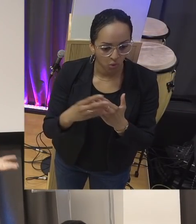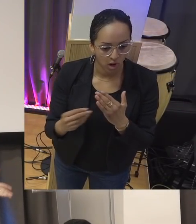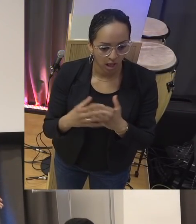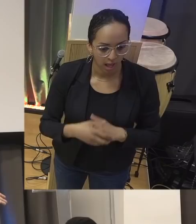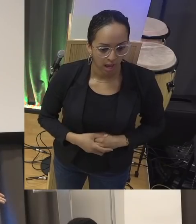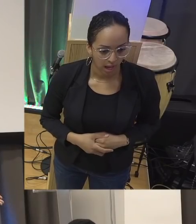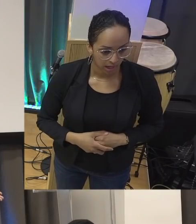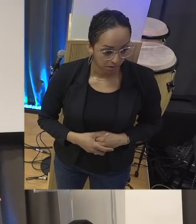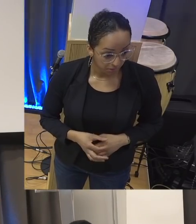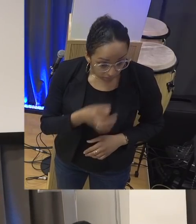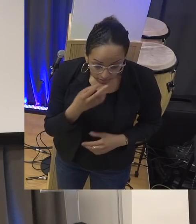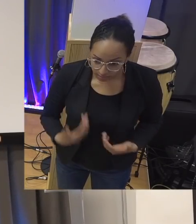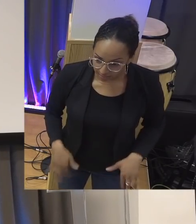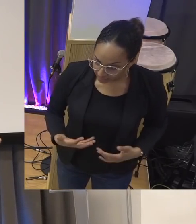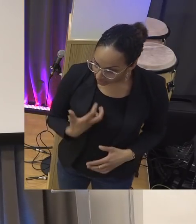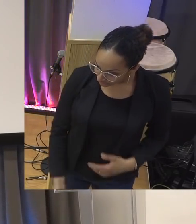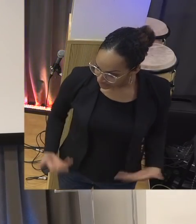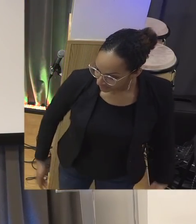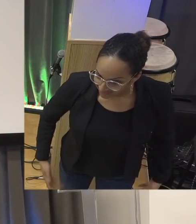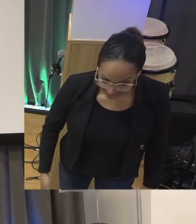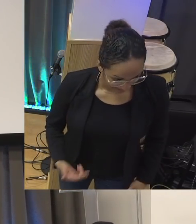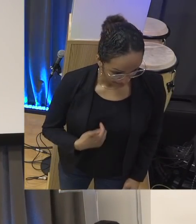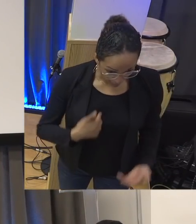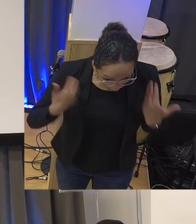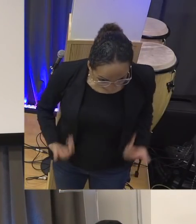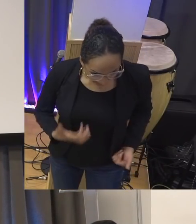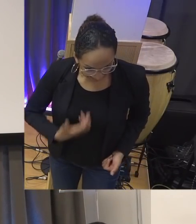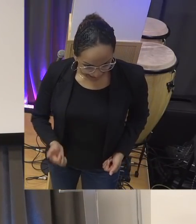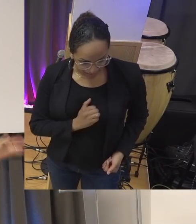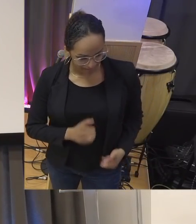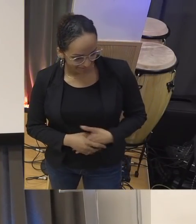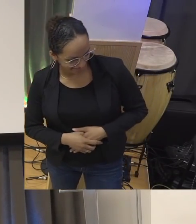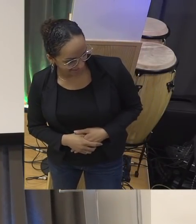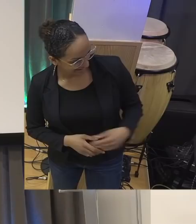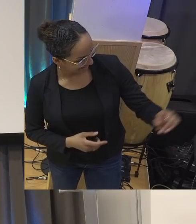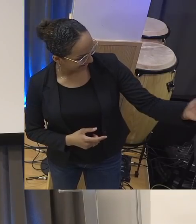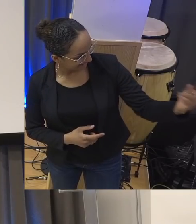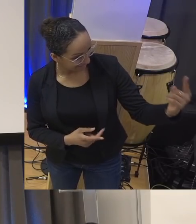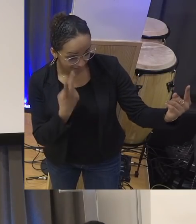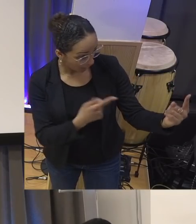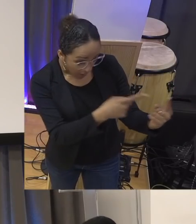riche. Des fois, je me prends pour un millionnaire, jusque quand il est là.